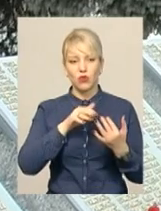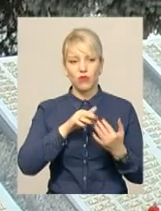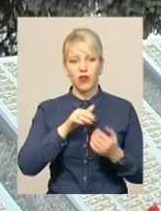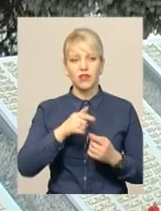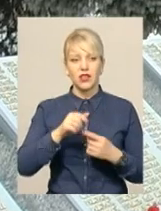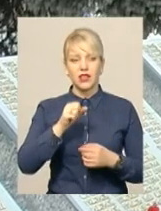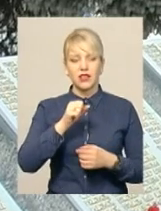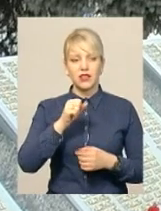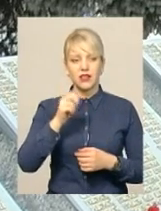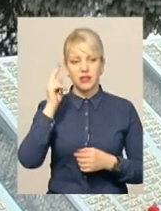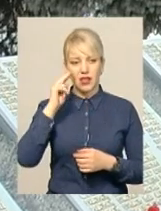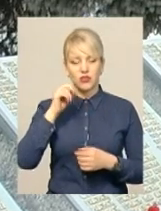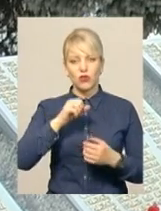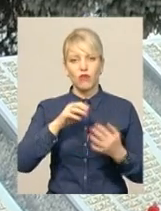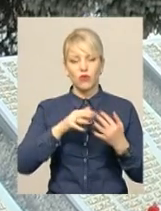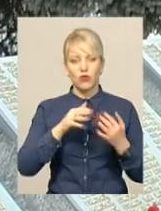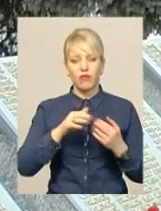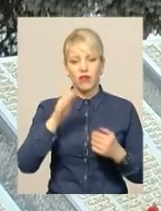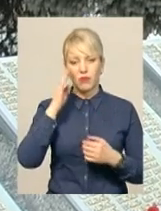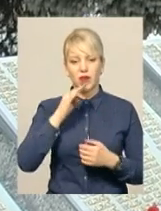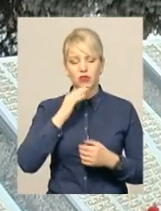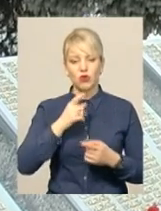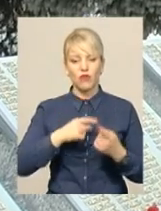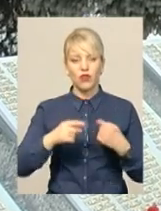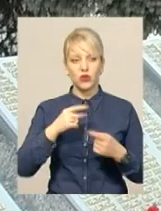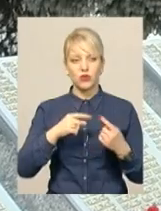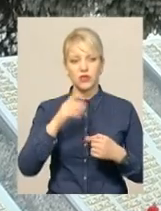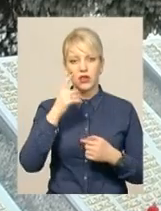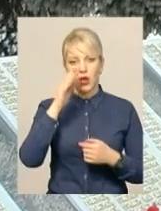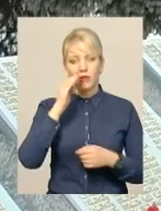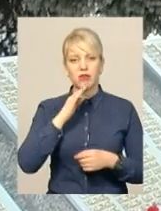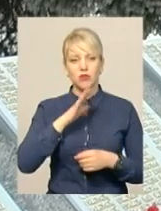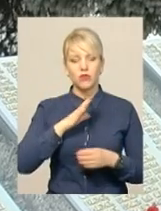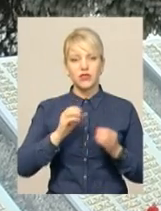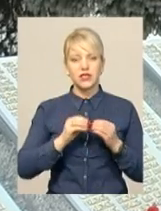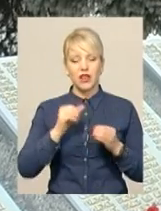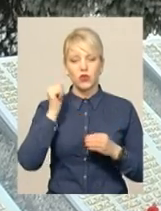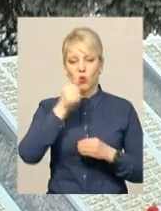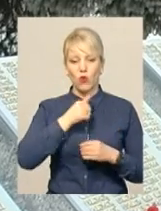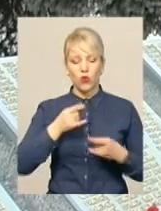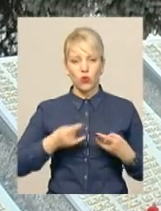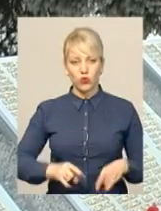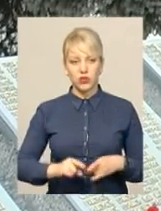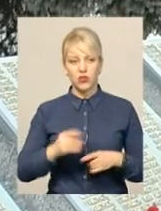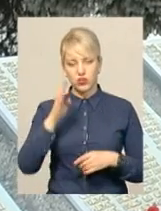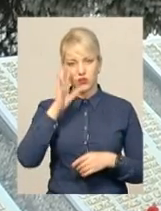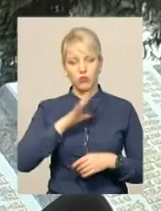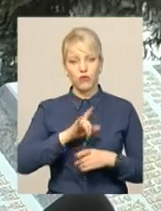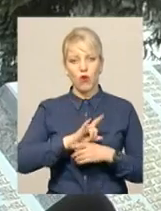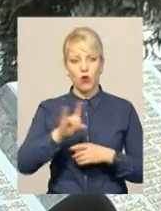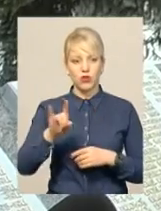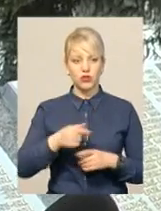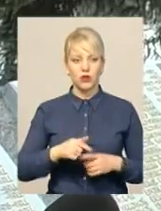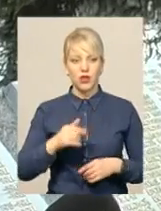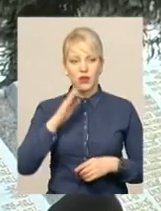батько вернувся, бо батько в мене був з 10-го року і помер. Він був льотчиком.